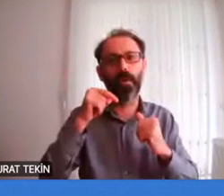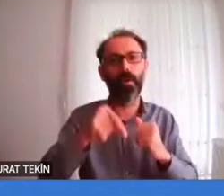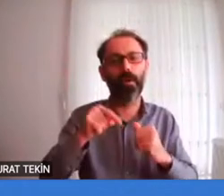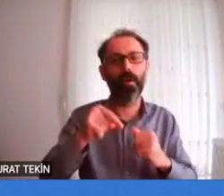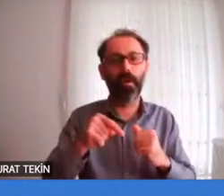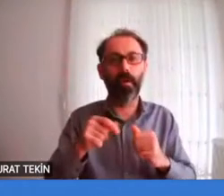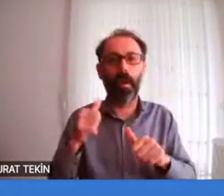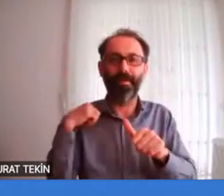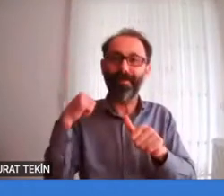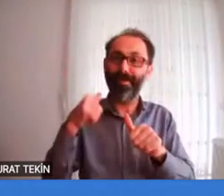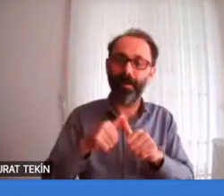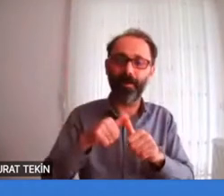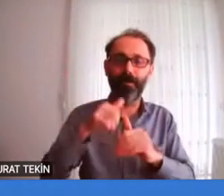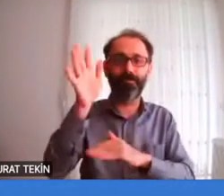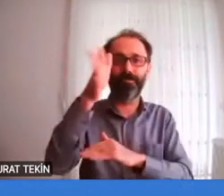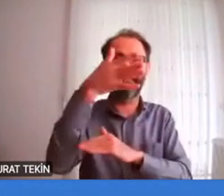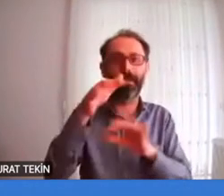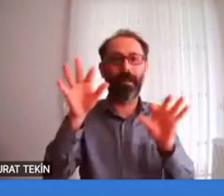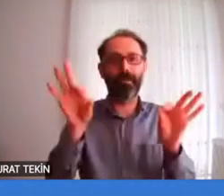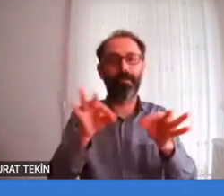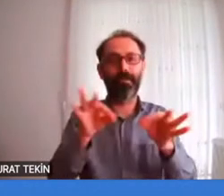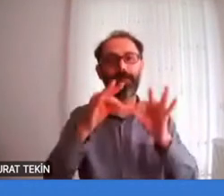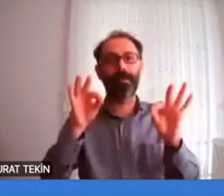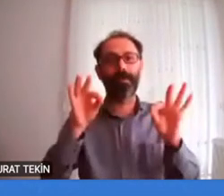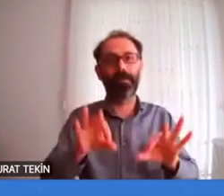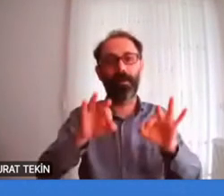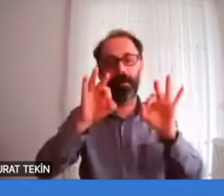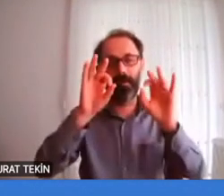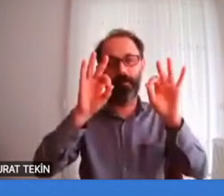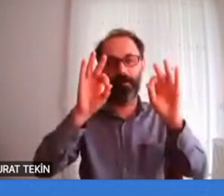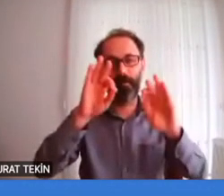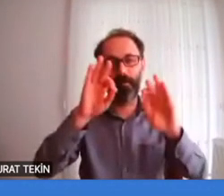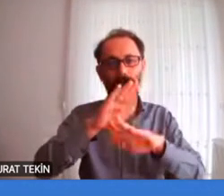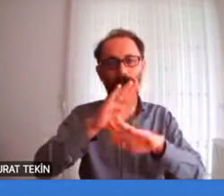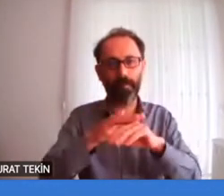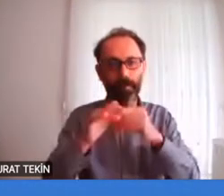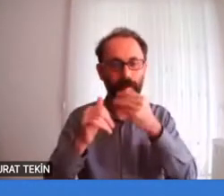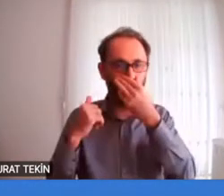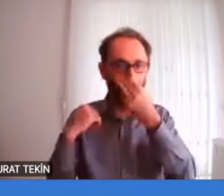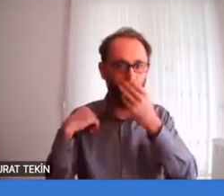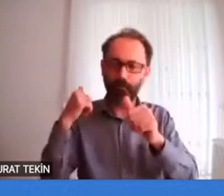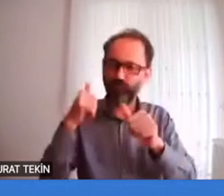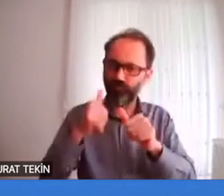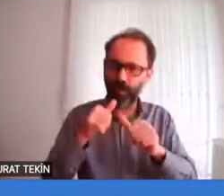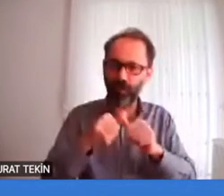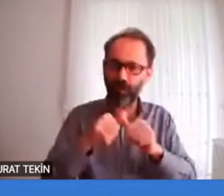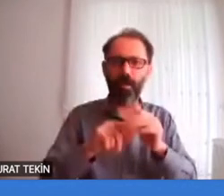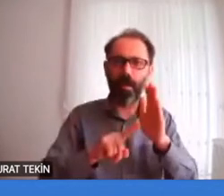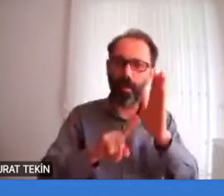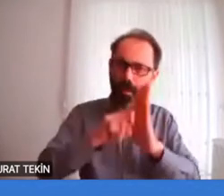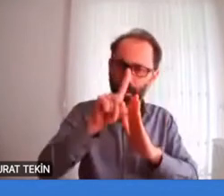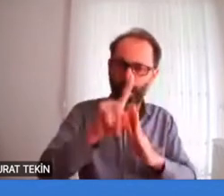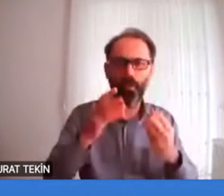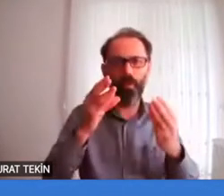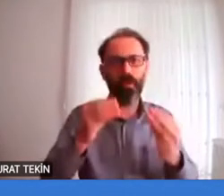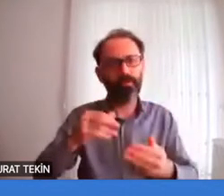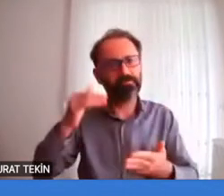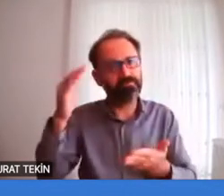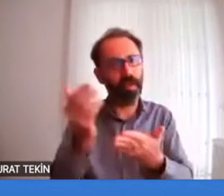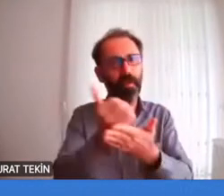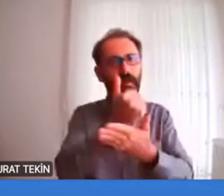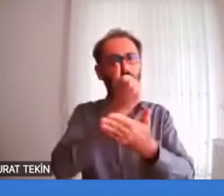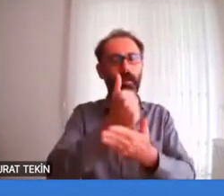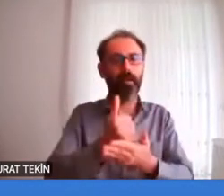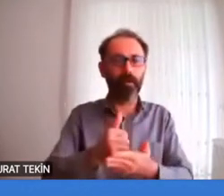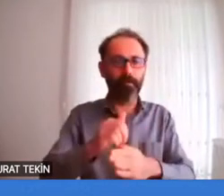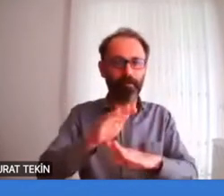Allah'a şükür. Onun için ayrı bir gururumuz var. Yani ünvanı kazanmak zor, onu korumak çok daha zor. Devam ettirmek de en